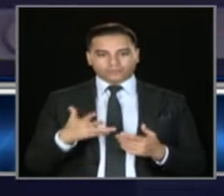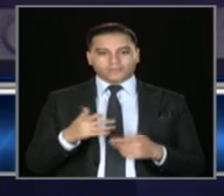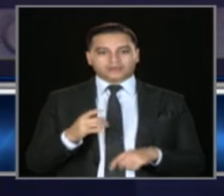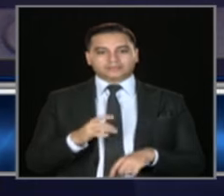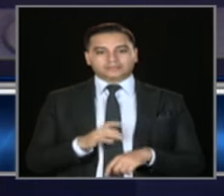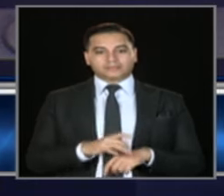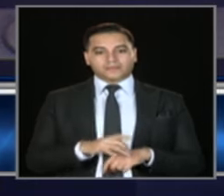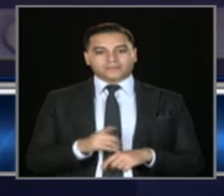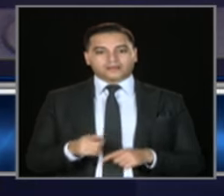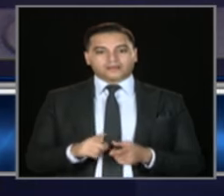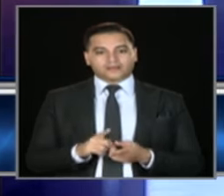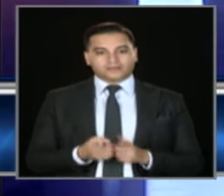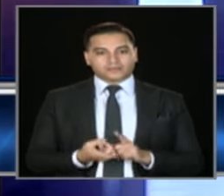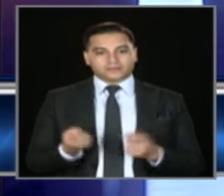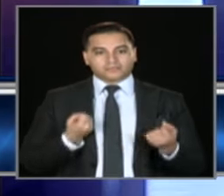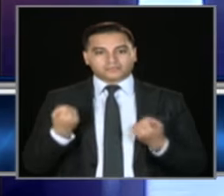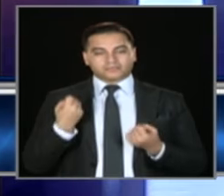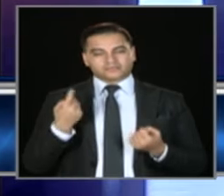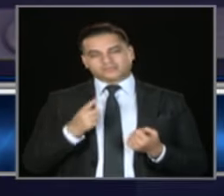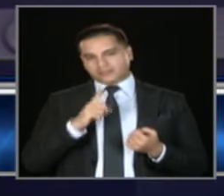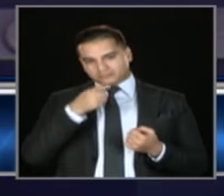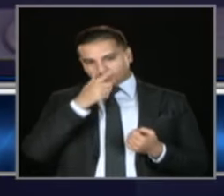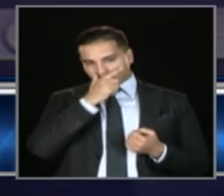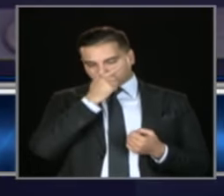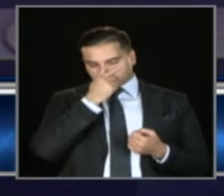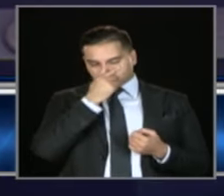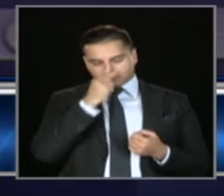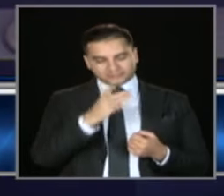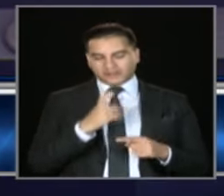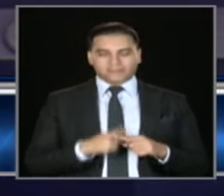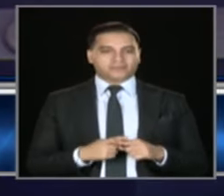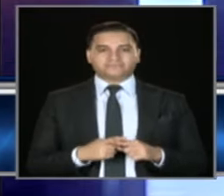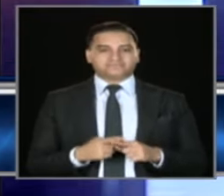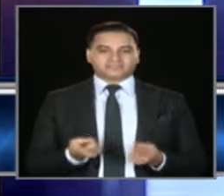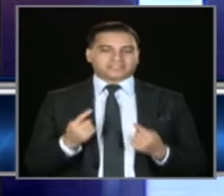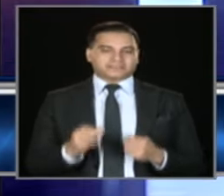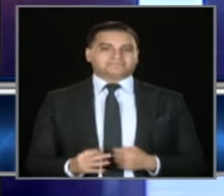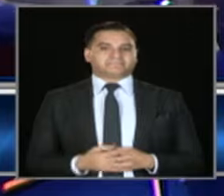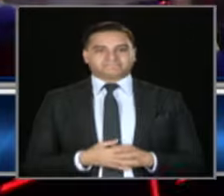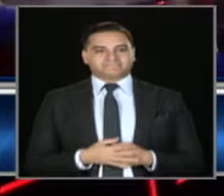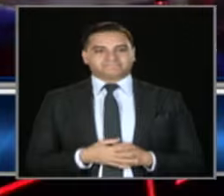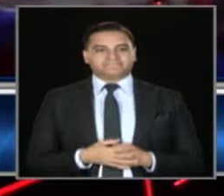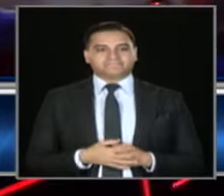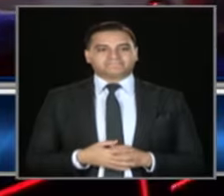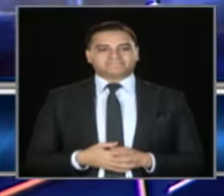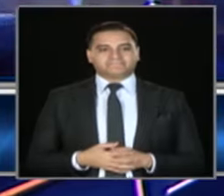طبعا. الكبد خليته أنسجة الجسم. دربالة طبعا. إجابة خزعبلية.